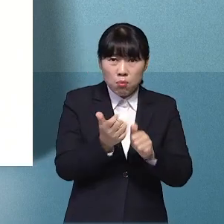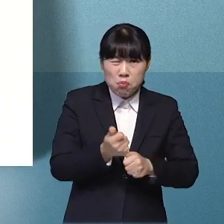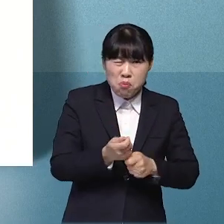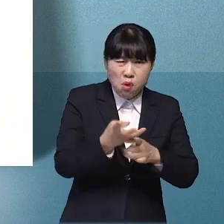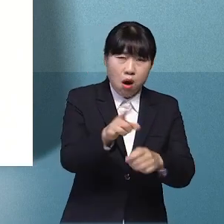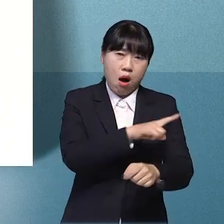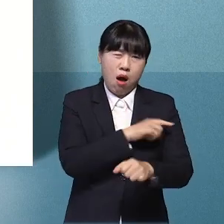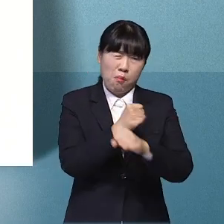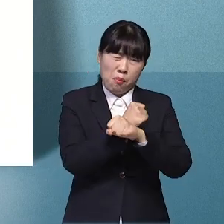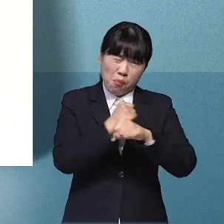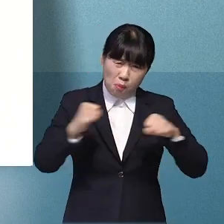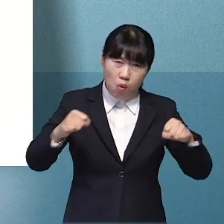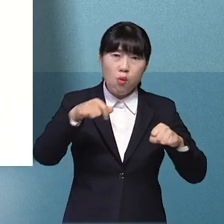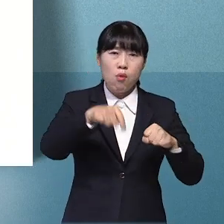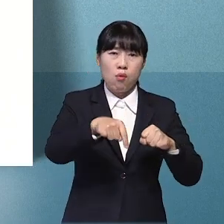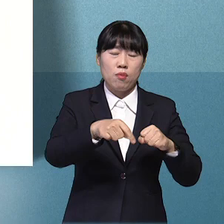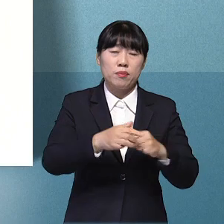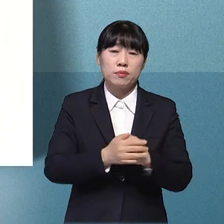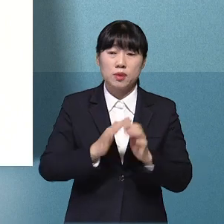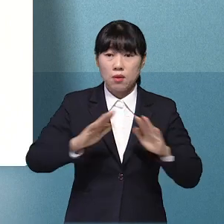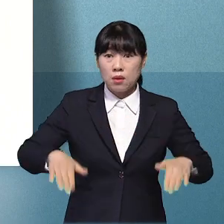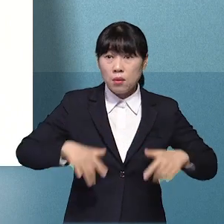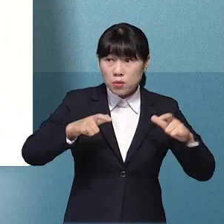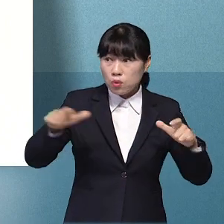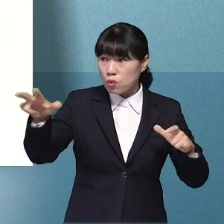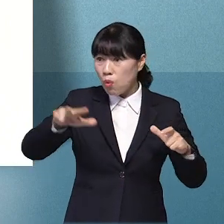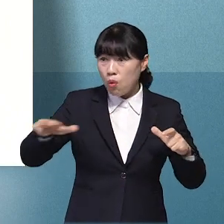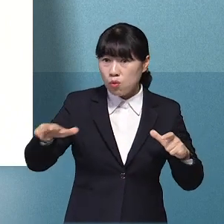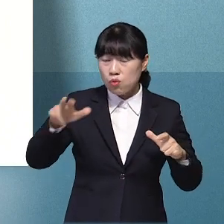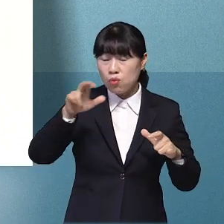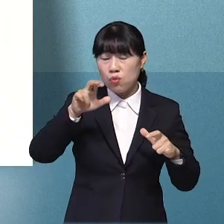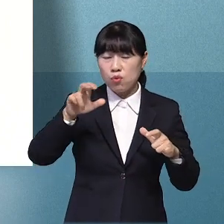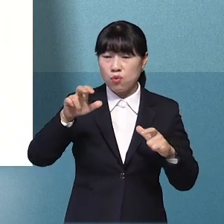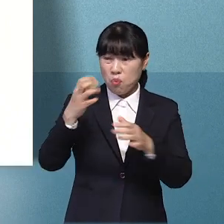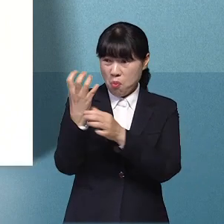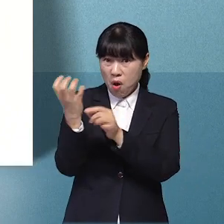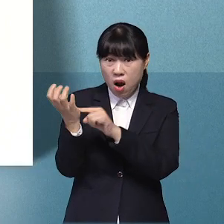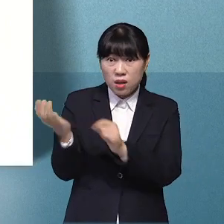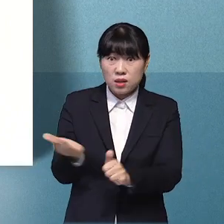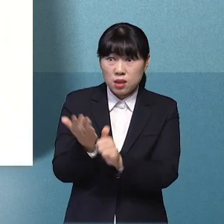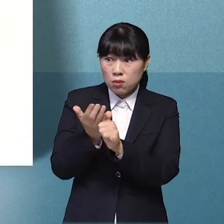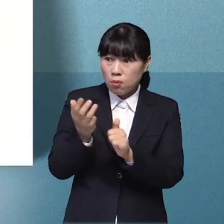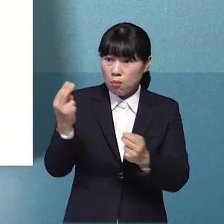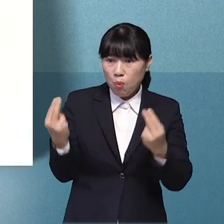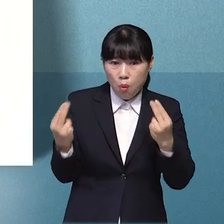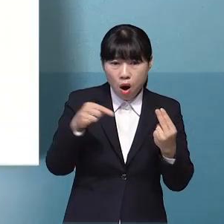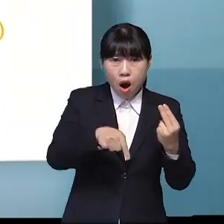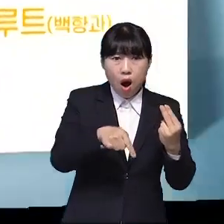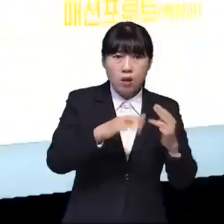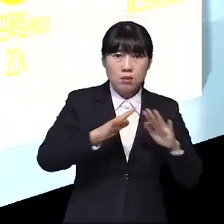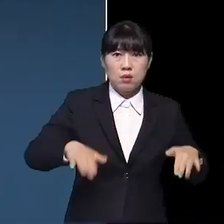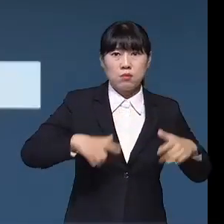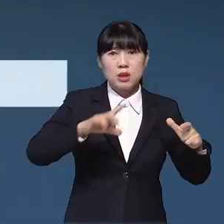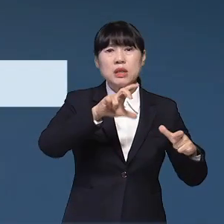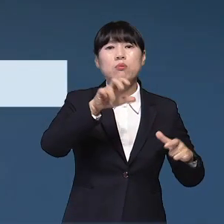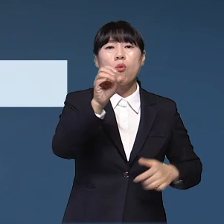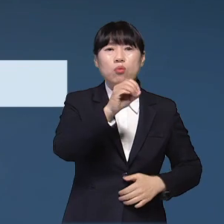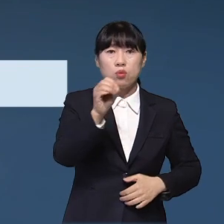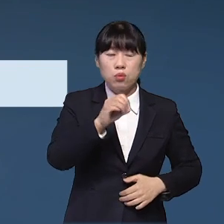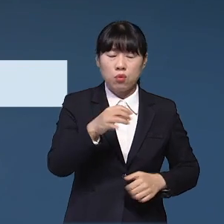가장 덥습니다 특히 전남은 전국망 9 재배 면적의 25% 를 차지합니다